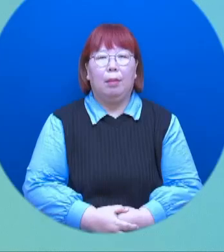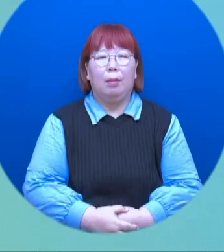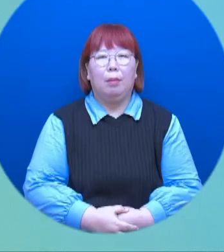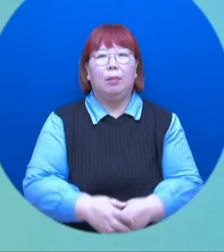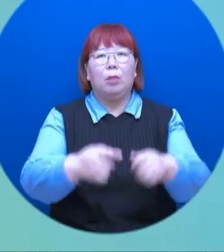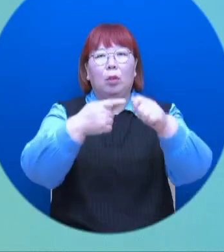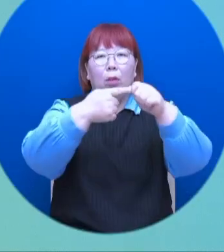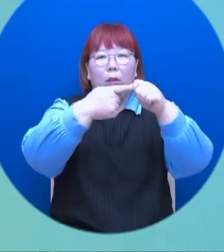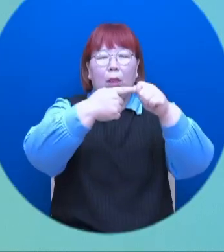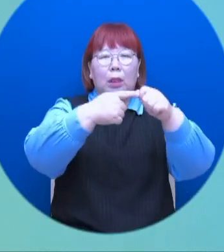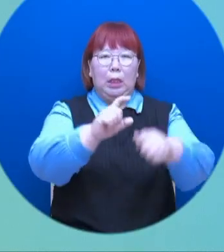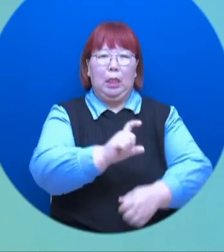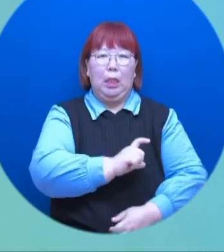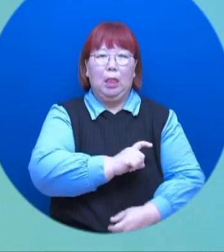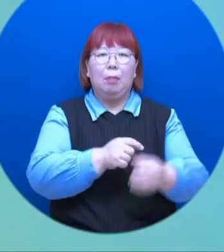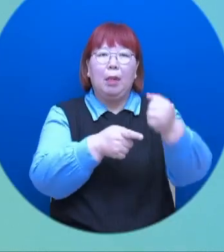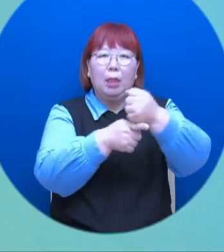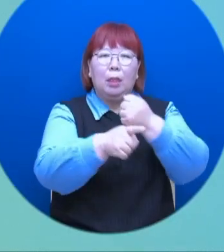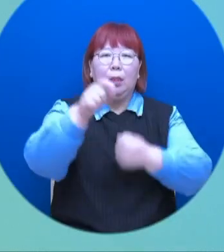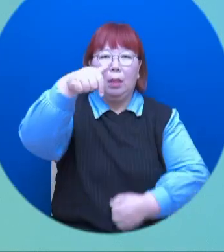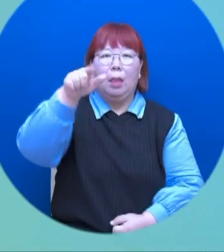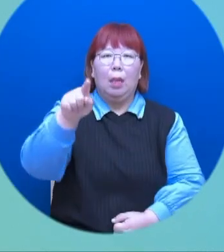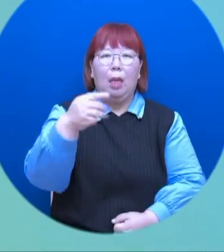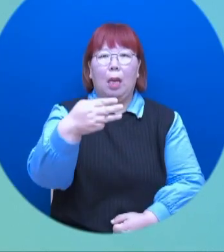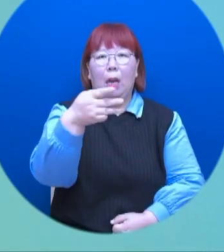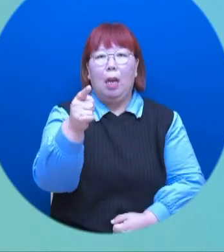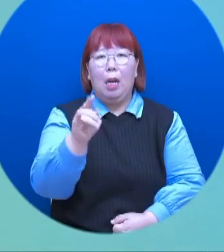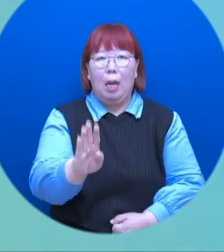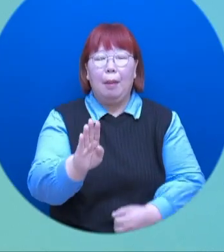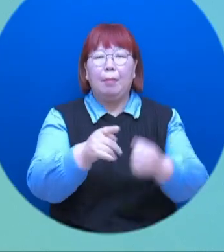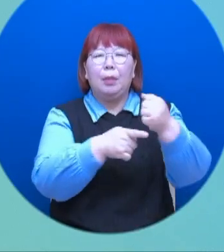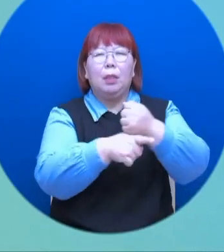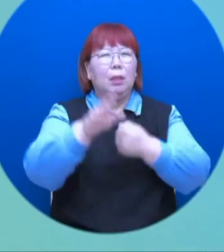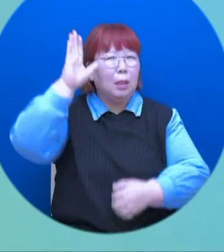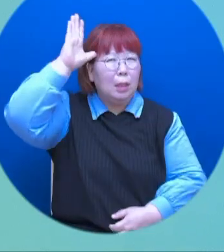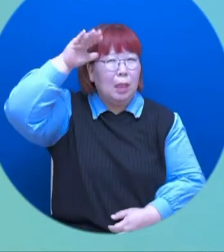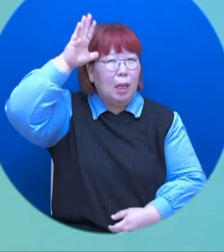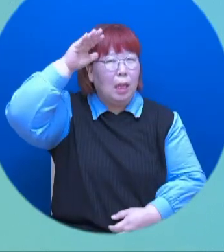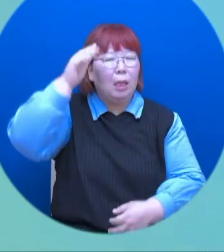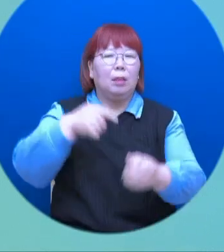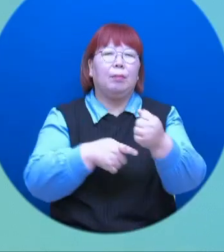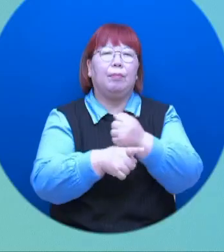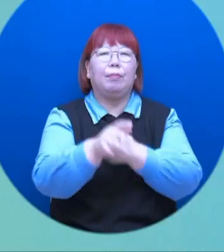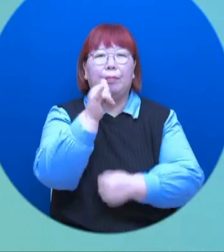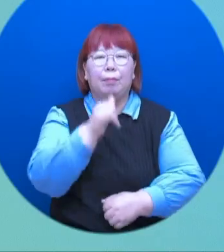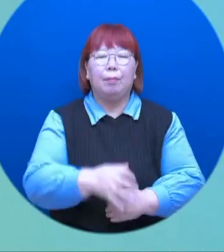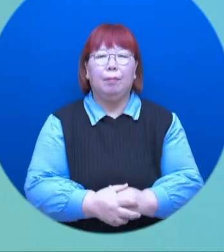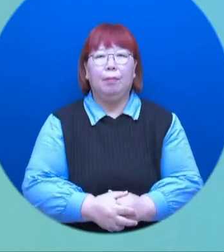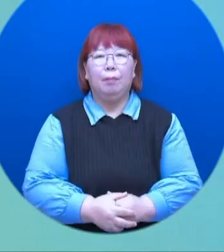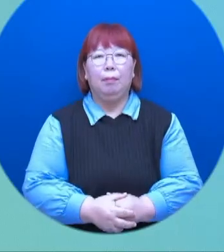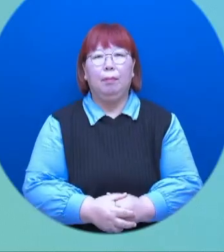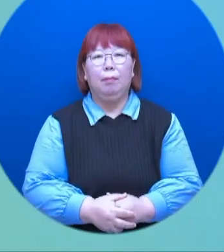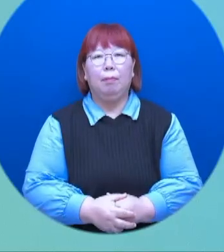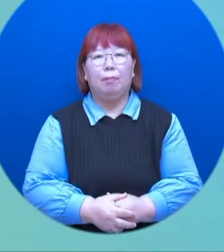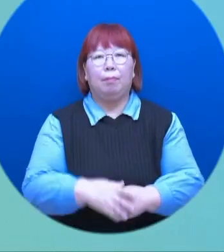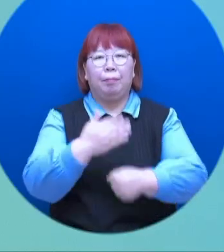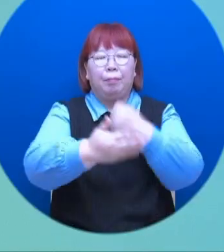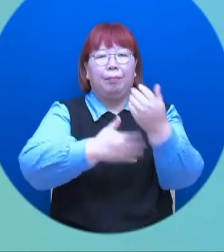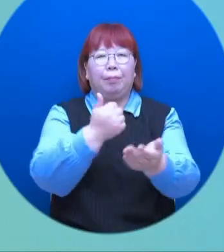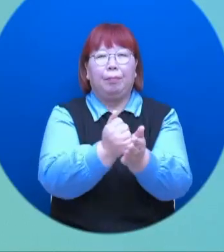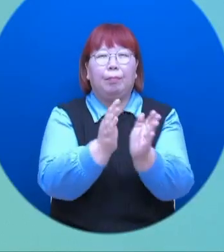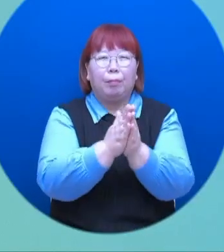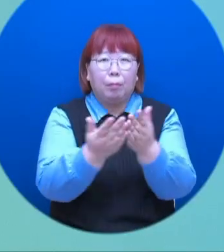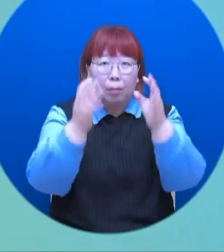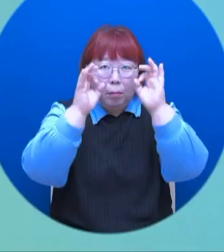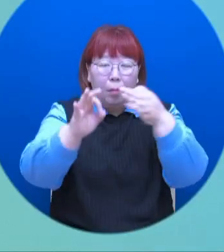그의 이름의 뜻, 갈렙이 개라는 이름을 갖고 있습니다. 근데 성경을 보면 이 개라고